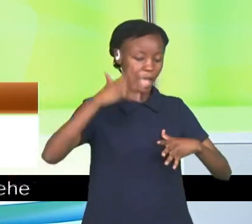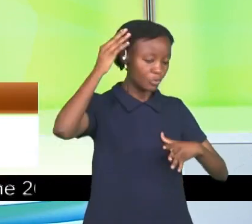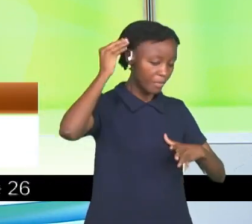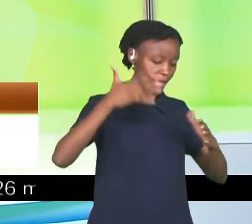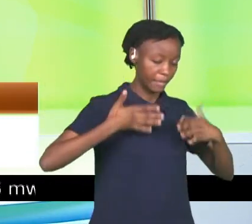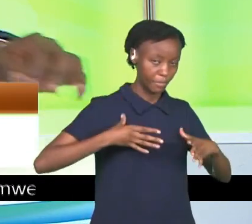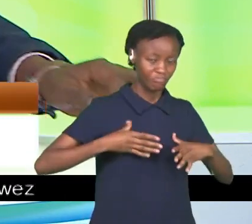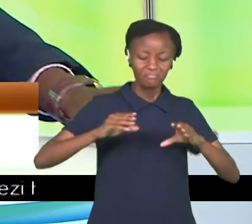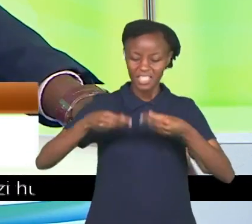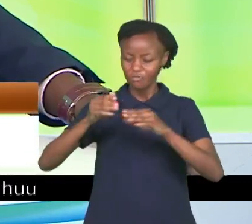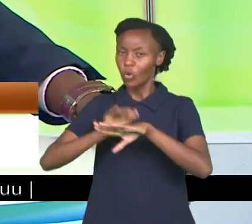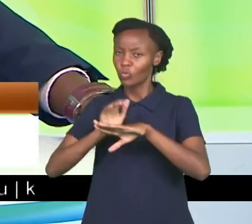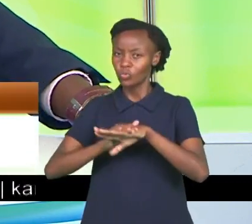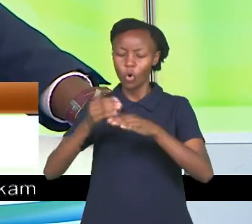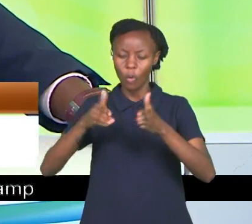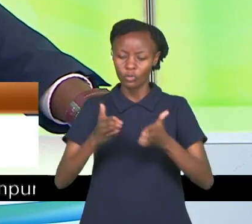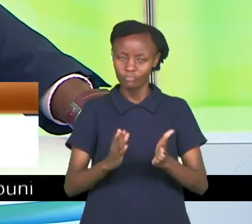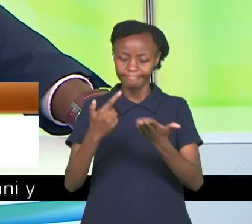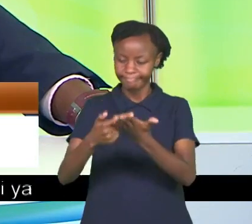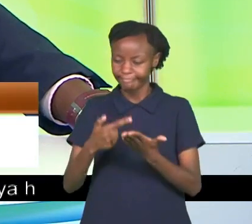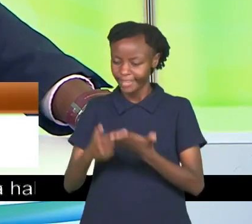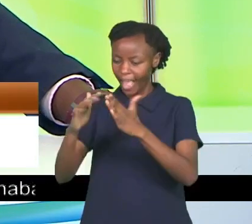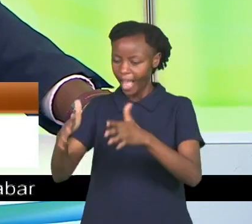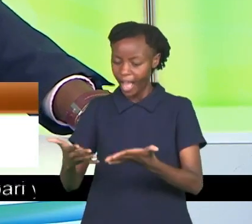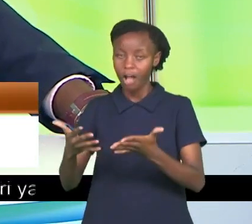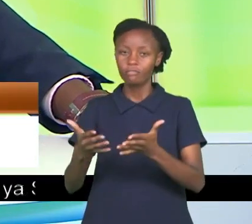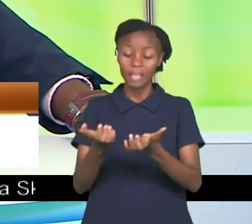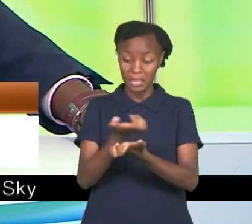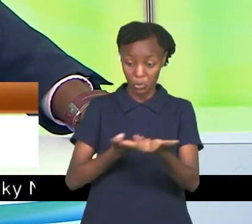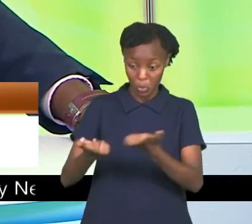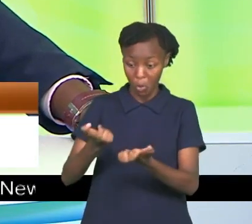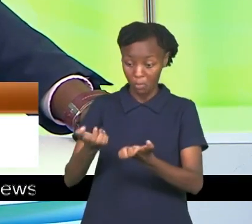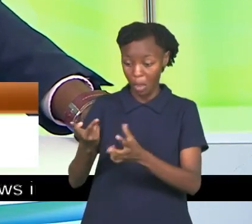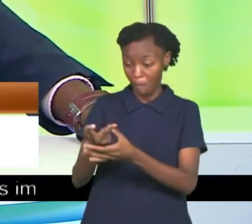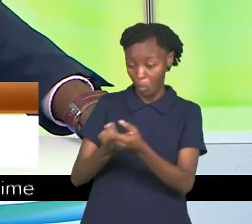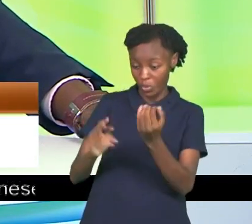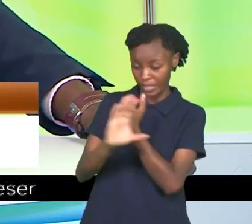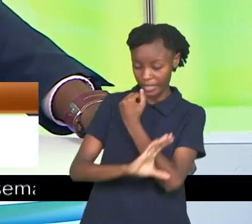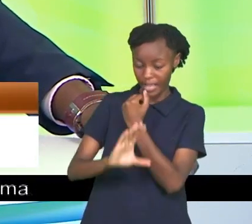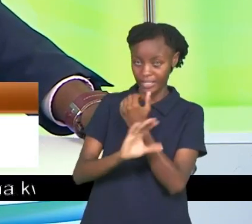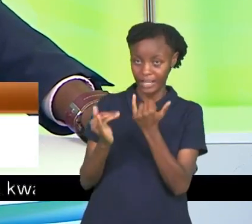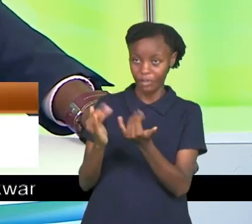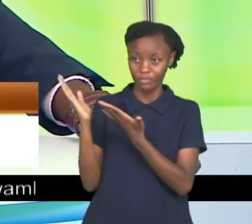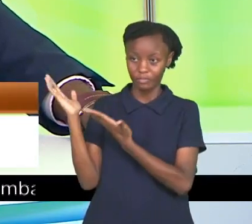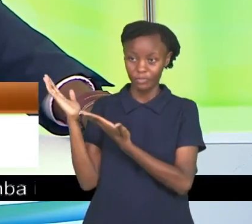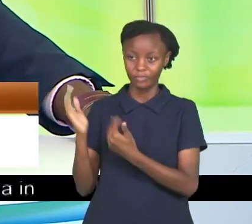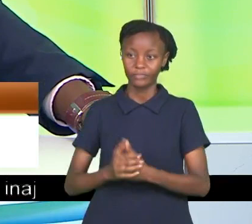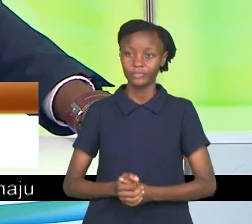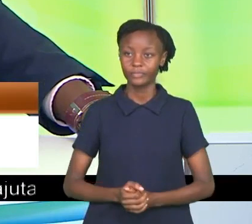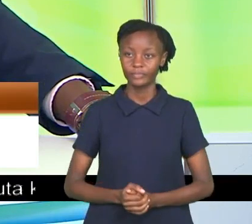nzuri zaidi ya kuzungumzia swala la ustawi wa kibiashara baina ya Kenya na Somalia. Mwanahabari wetu Nixon Kisaka anaarifu zaidi.